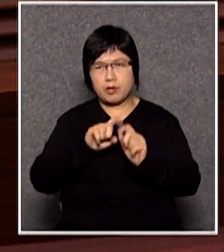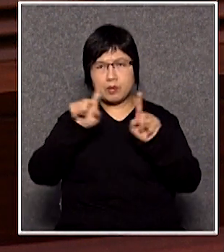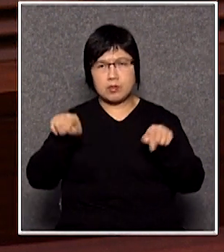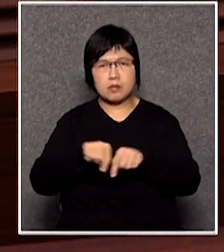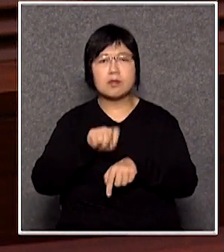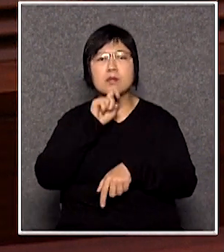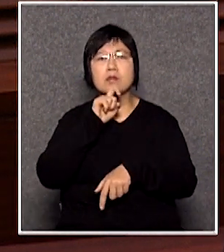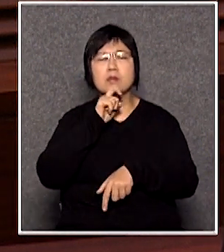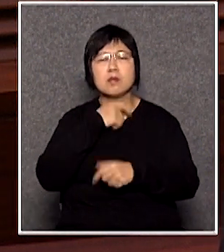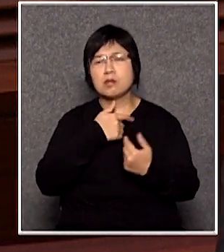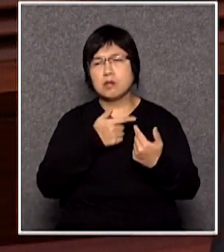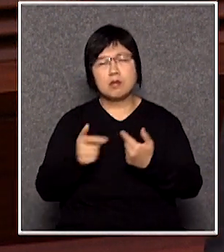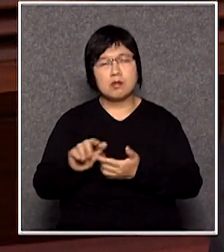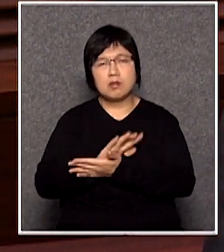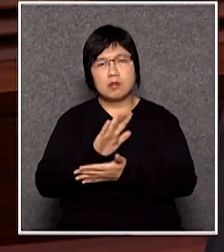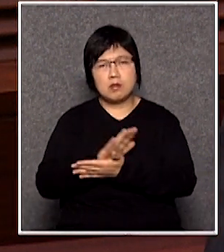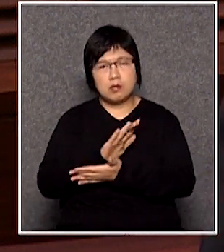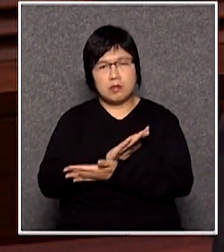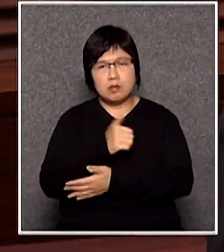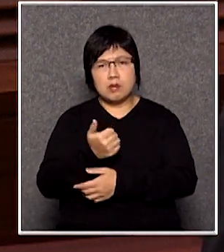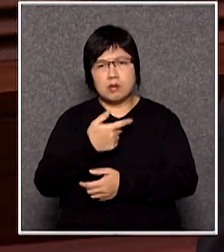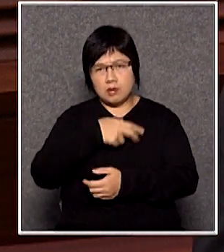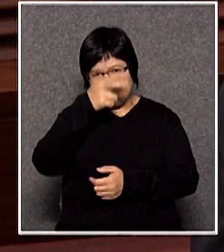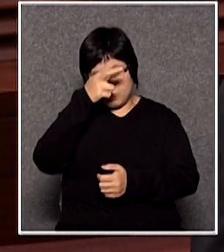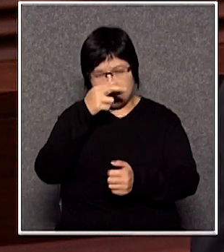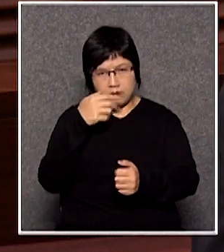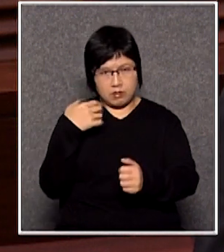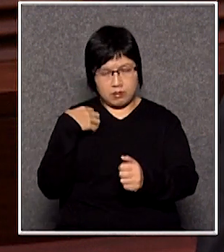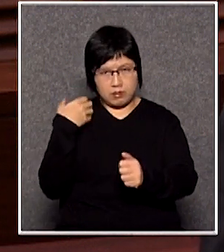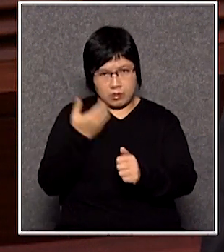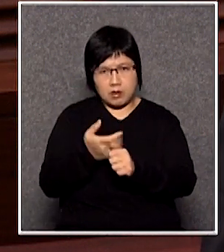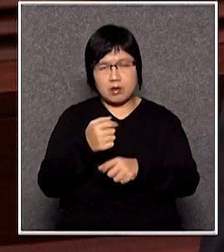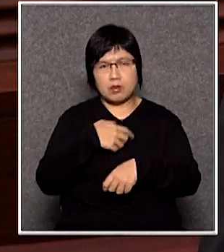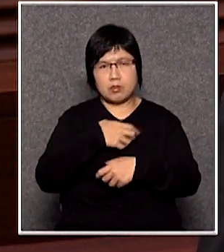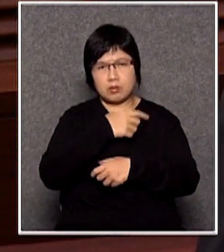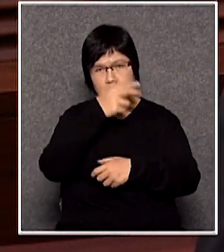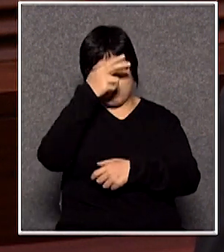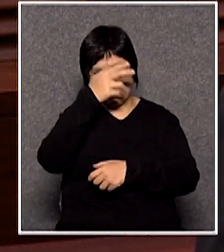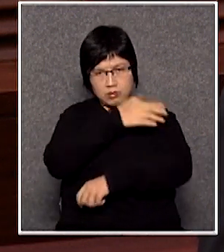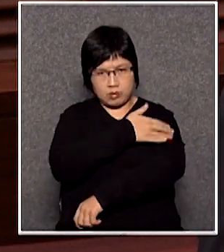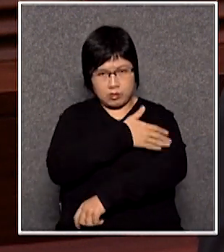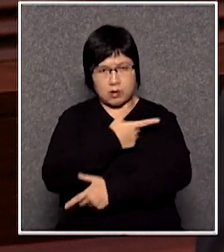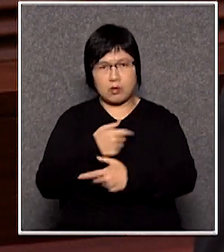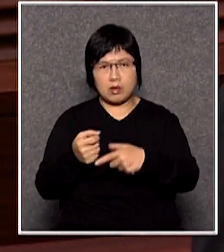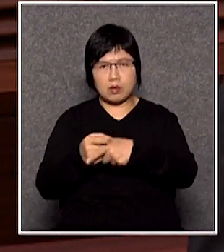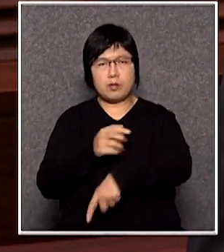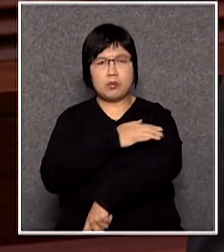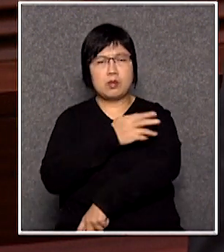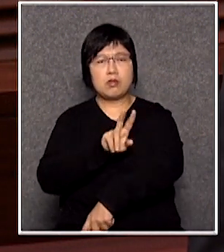是行之有很多年的，故此無論是政治委任官員或者是公務員都有相適應的制度。剛才